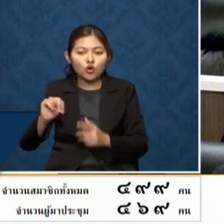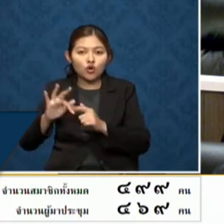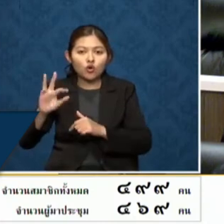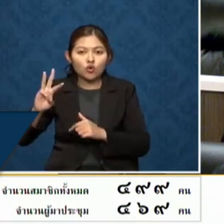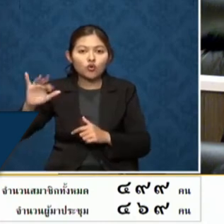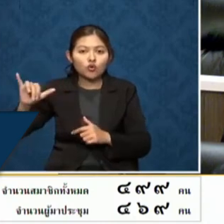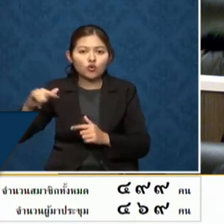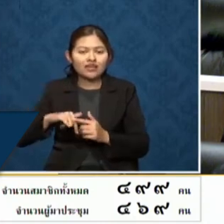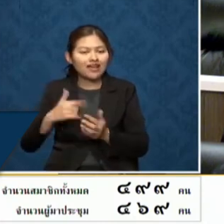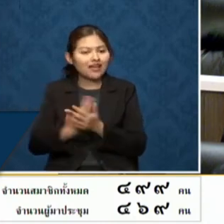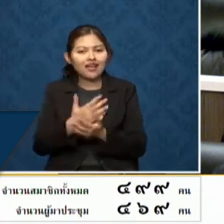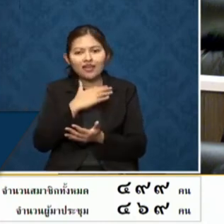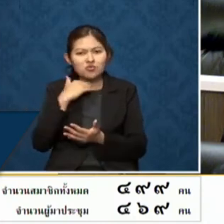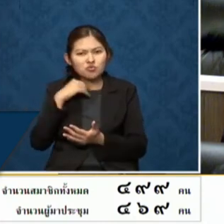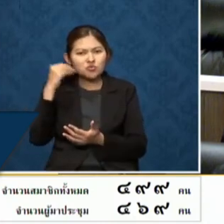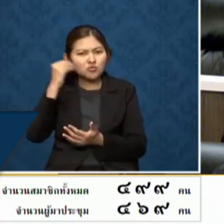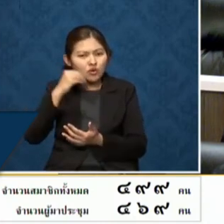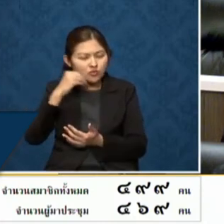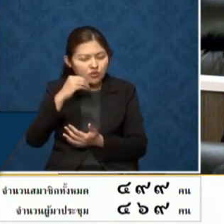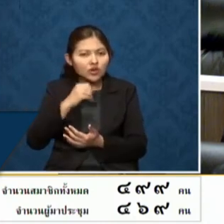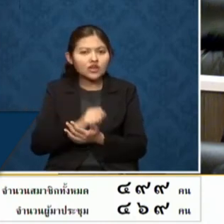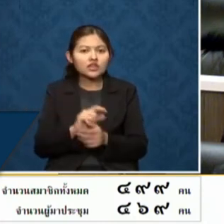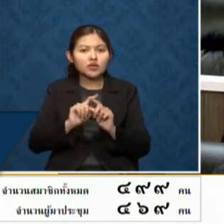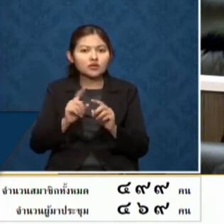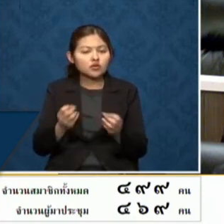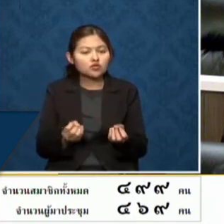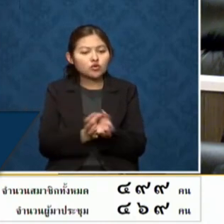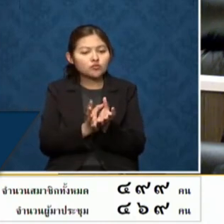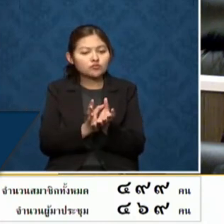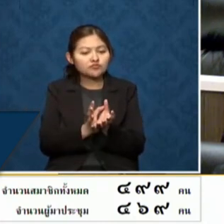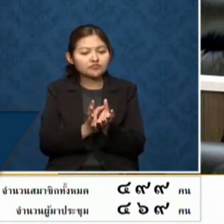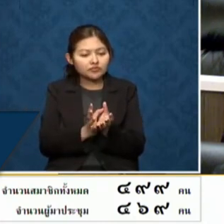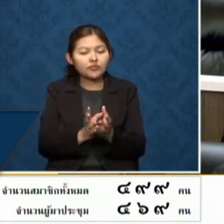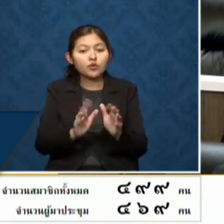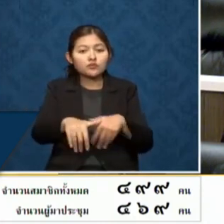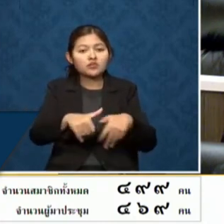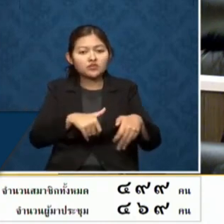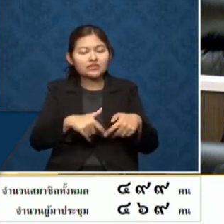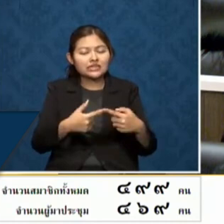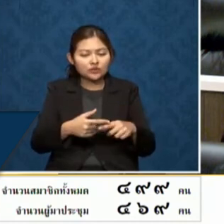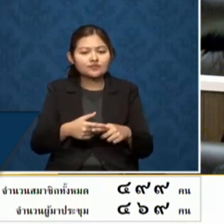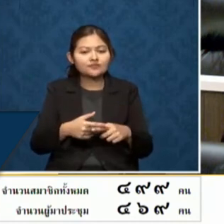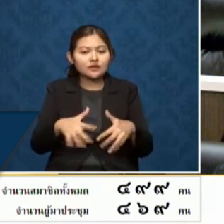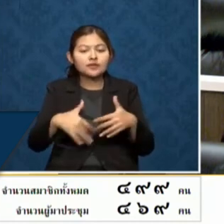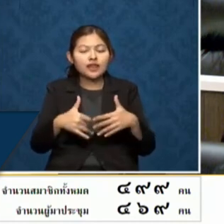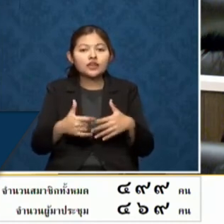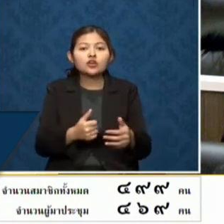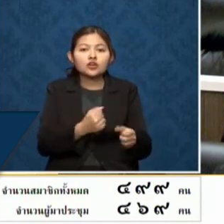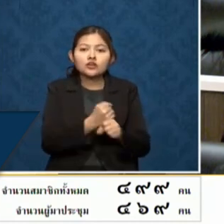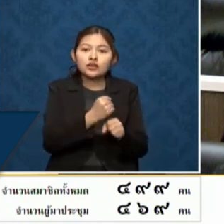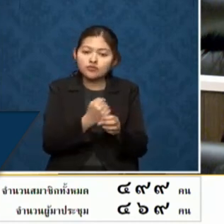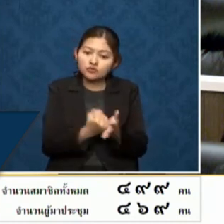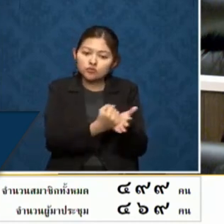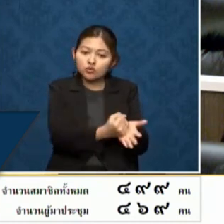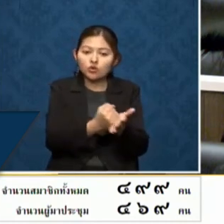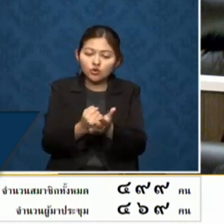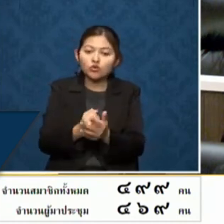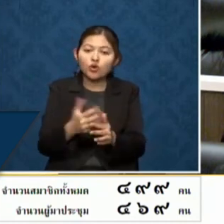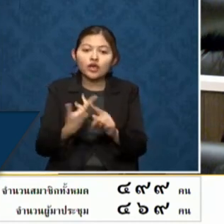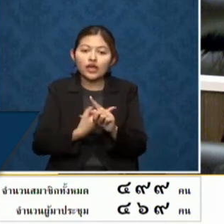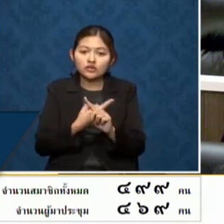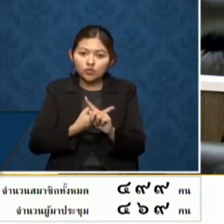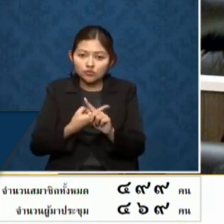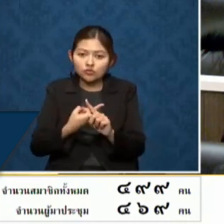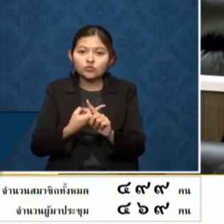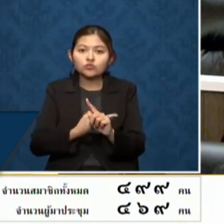ทุนตลอดนะครับแต่อย่างไรก็ตามครับมันเป็นผลประโยชน์กับประชาชนนะครับก็ควรทำนะครับถึงแม้ว่ายังมีการเก็บค่าเช่านะครับ